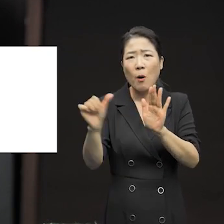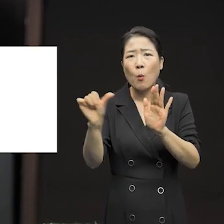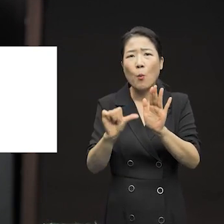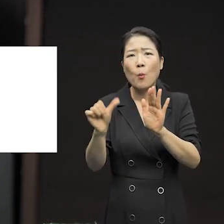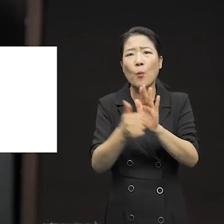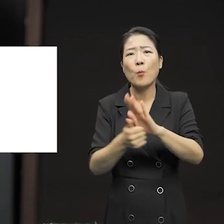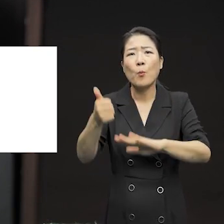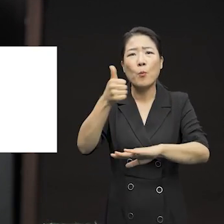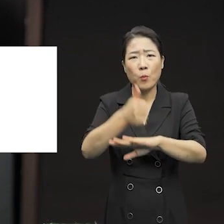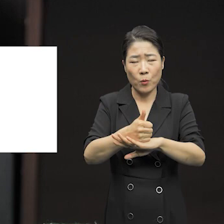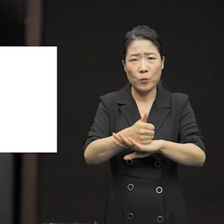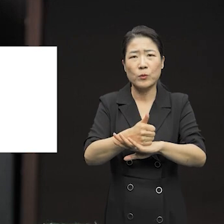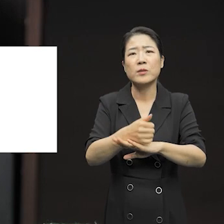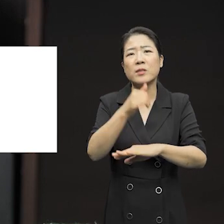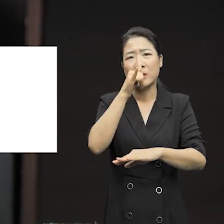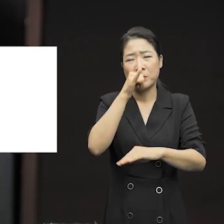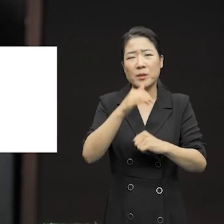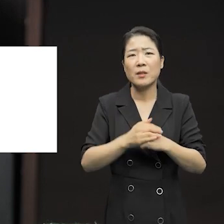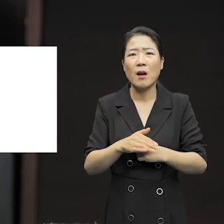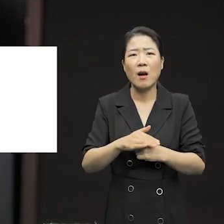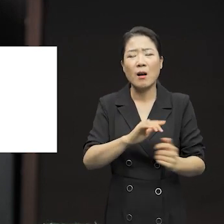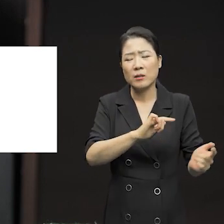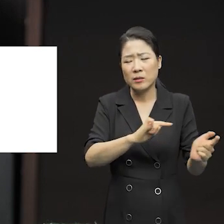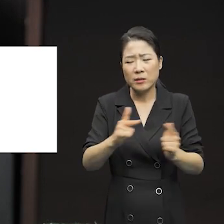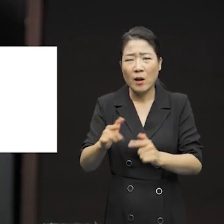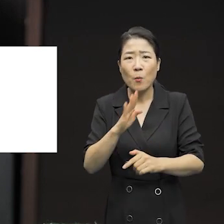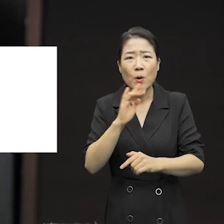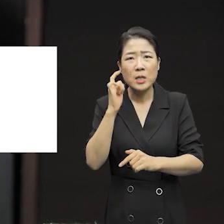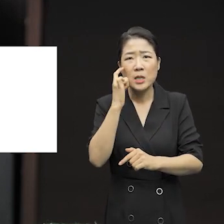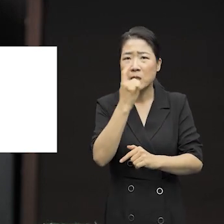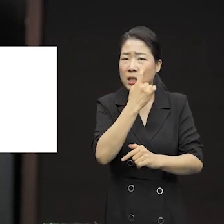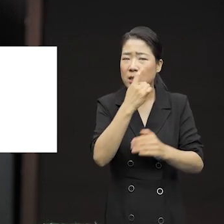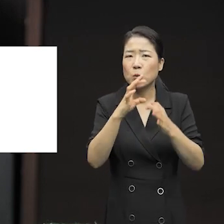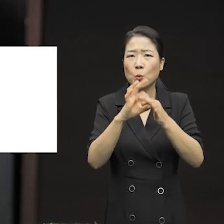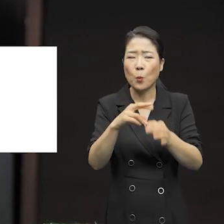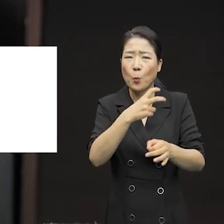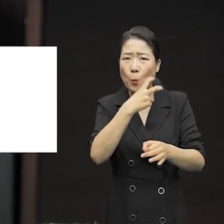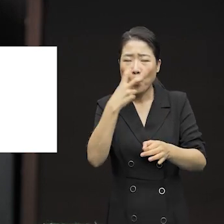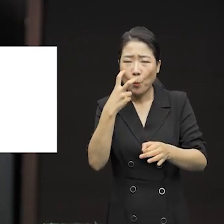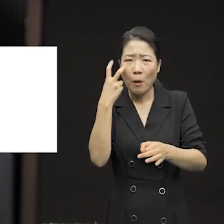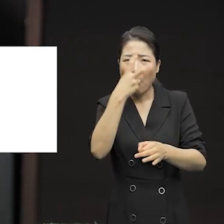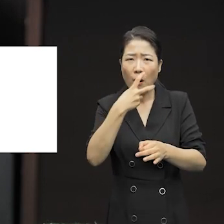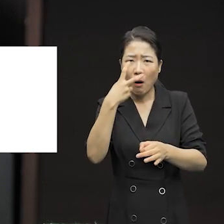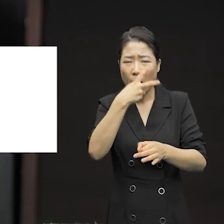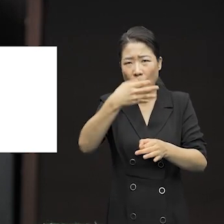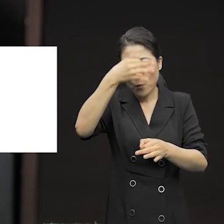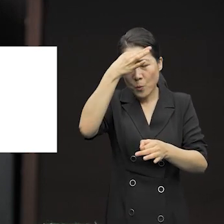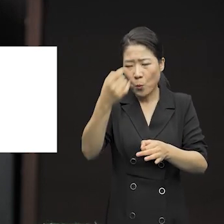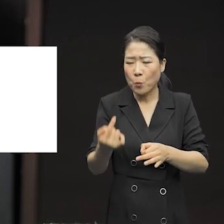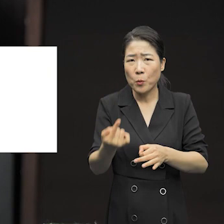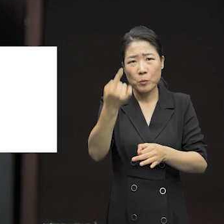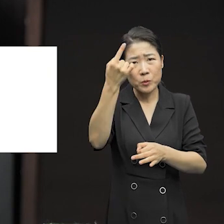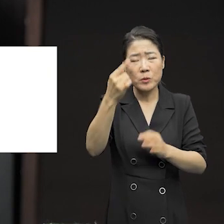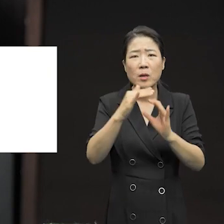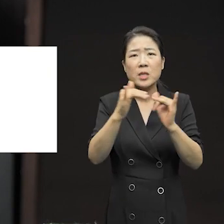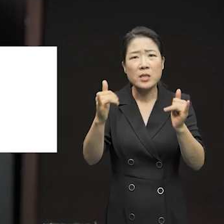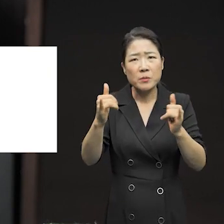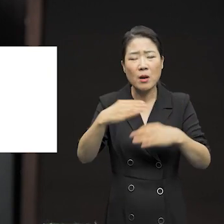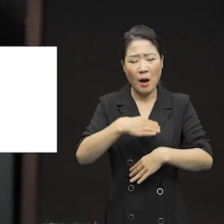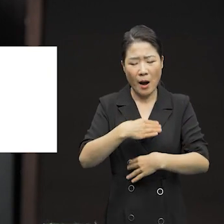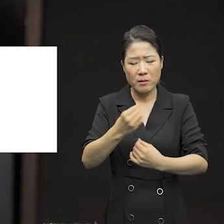5천여건의 성과를 거뒀습니다 앞으로 다양한 실증을 통해 지능형 관제를 더욱 고도함으로써